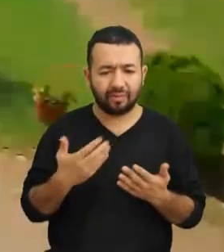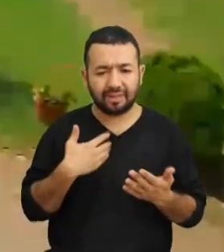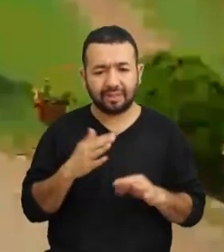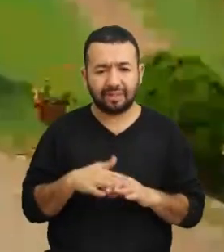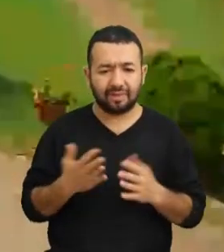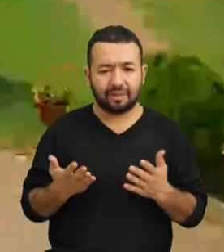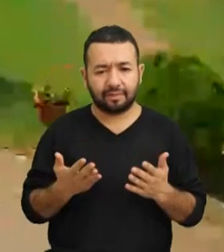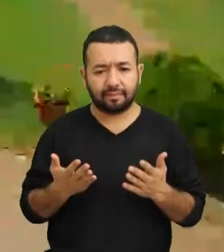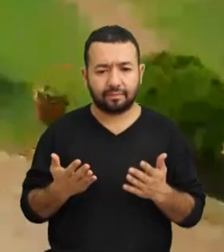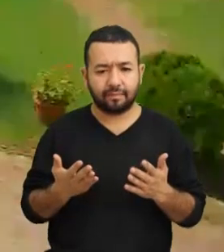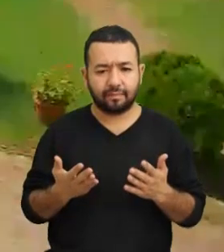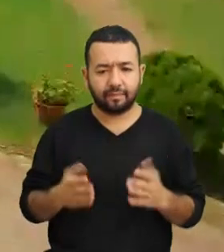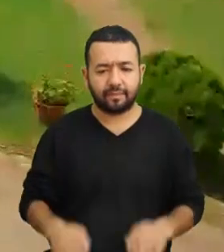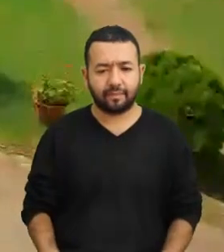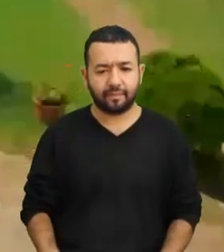Timuçin.